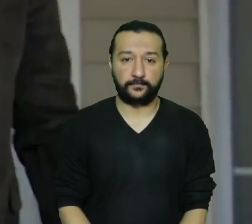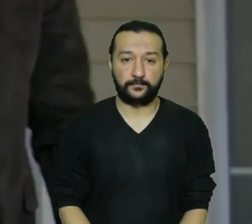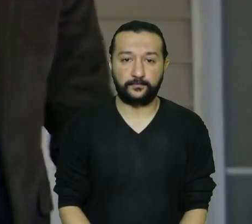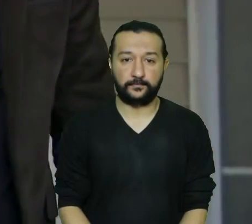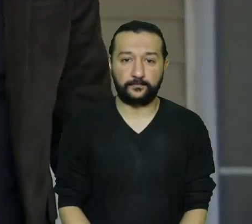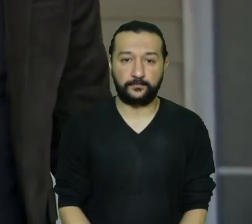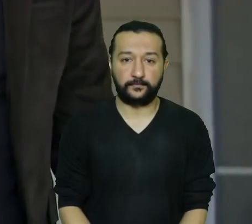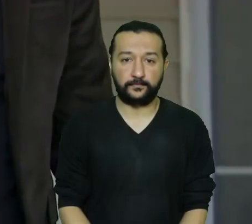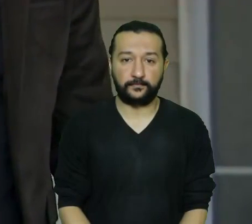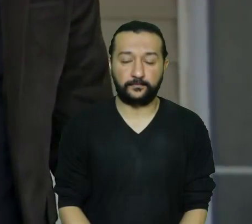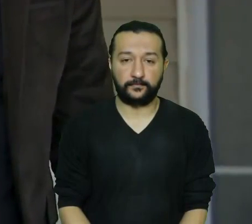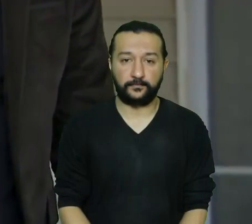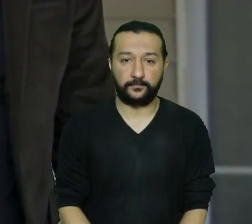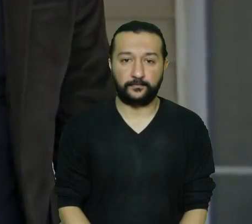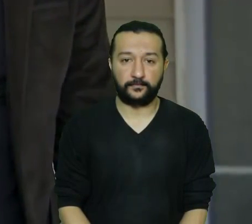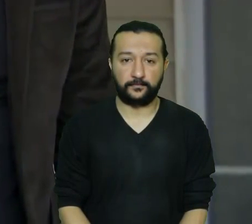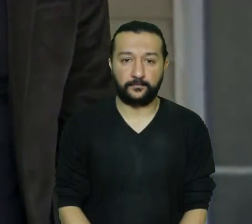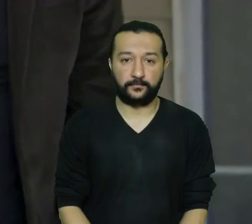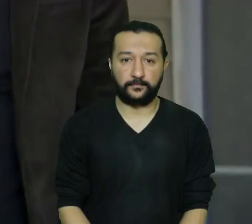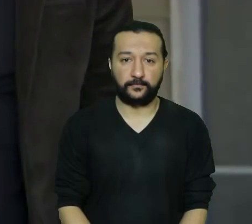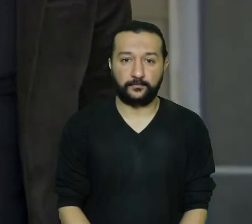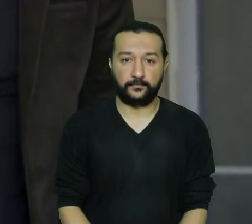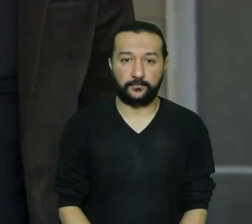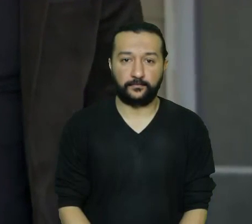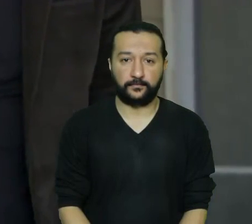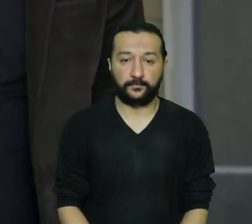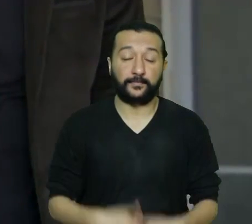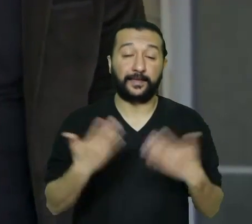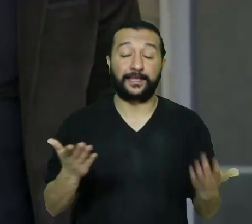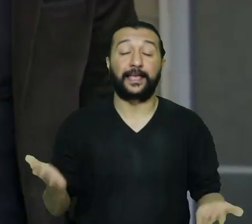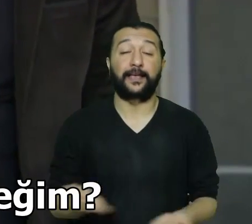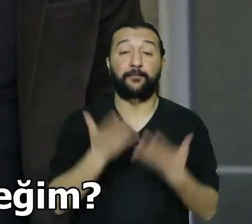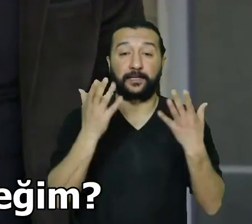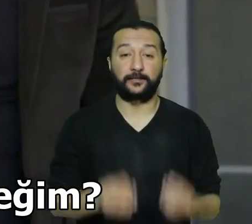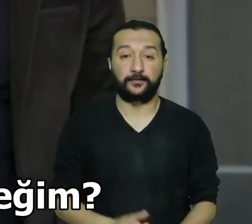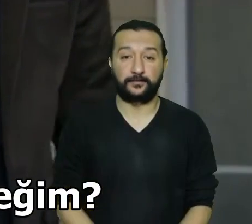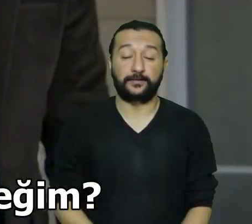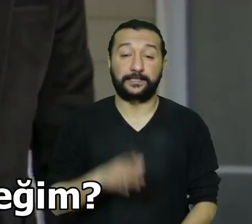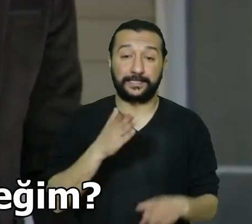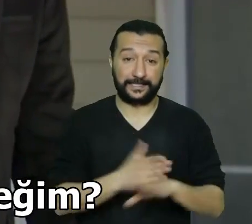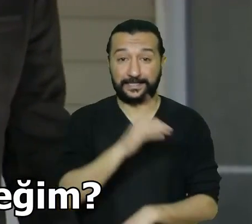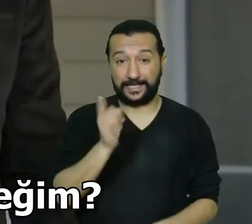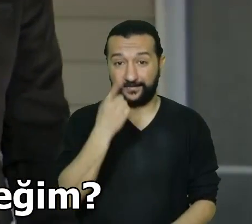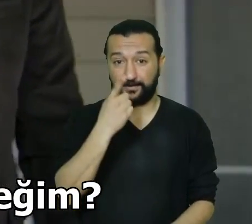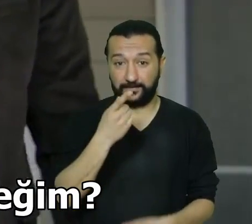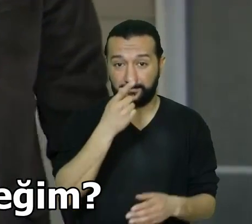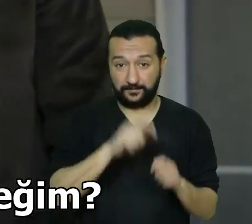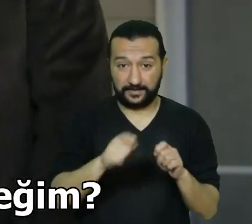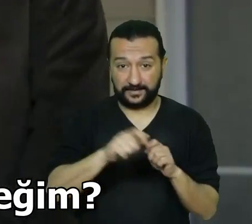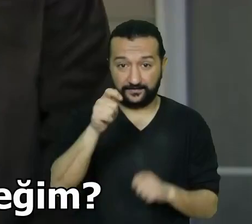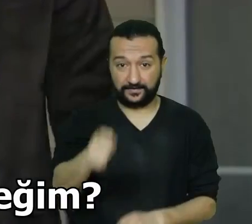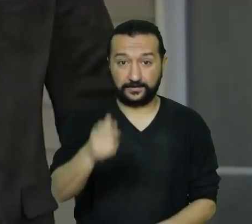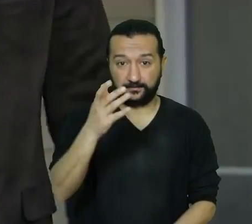Durdu, ikilemde. Ağız burun bir taraflara kaymış. Aman! Sanki ilk defa mı bahşiş vereceğim